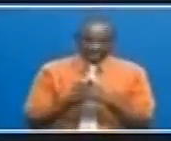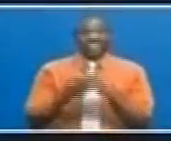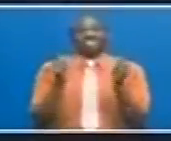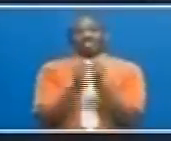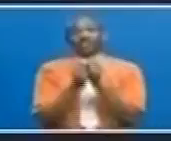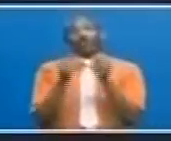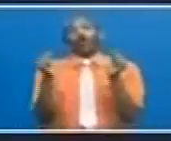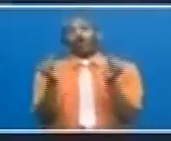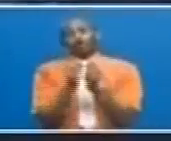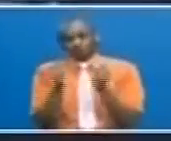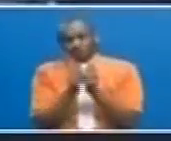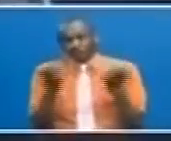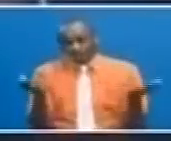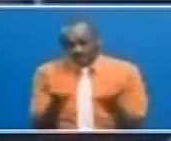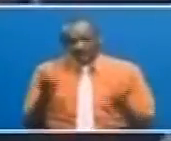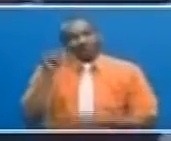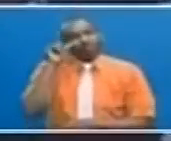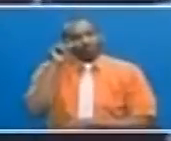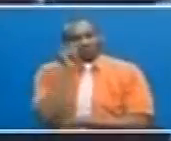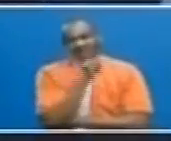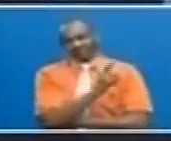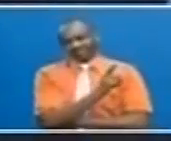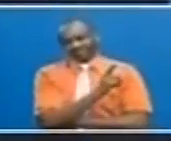mwezi Oktoba kule Mombasa.